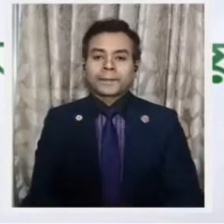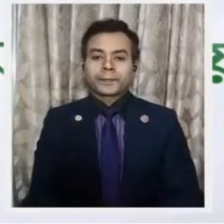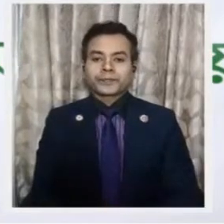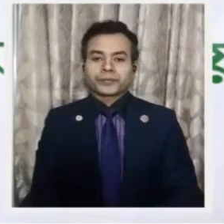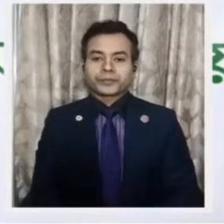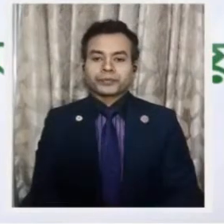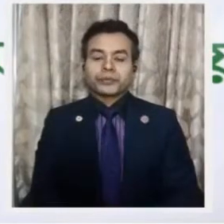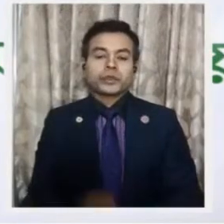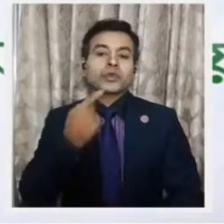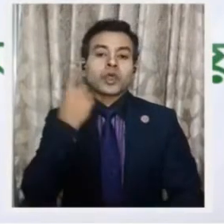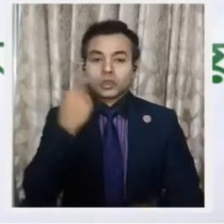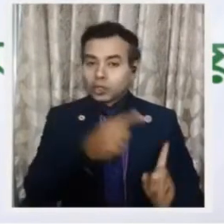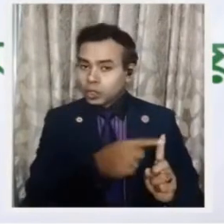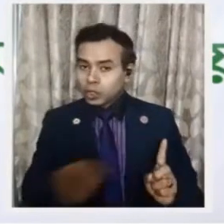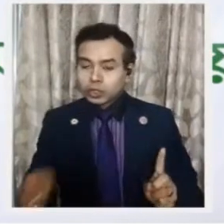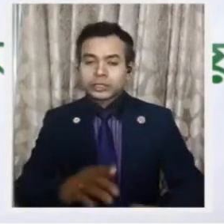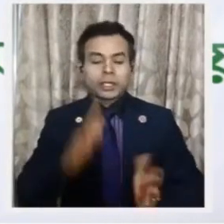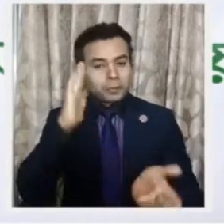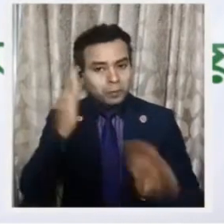বিবেচনা সুস্থতার হার